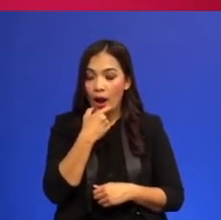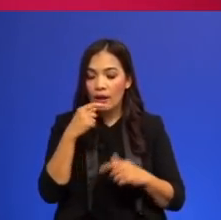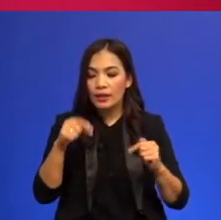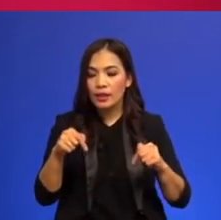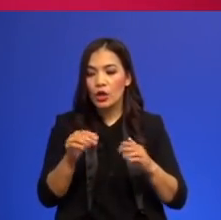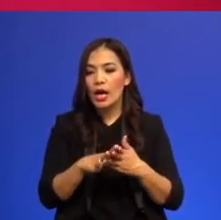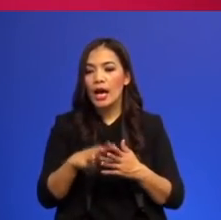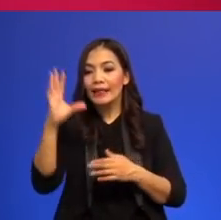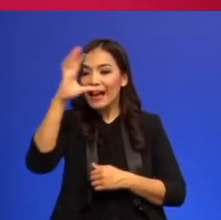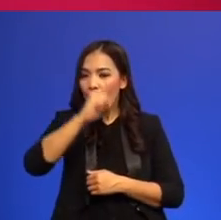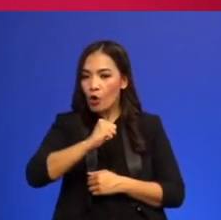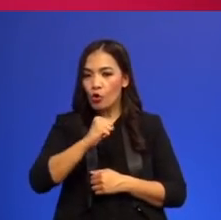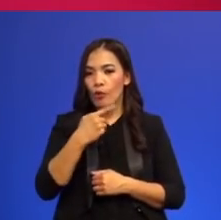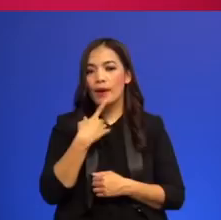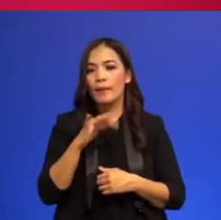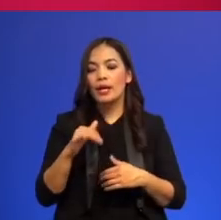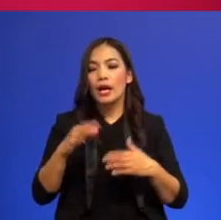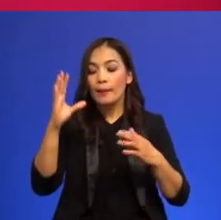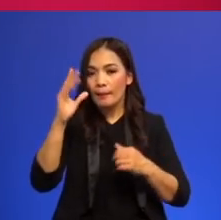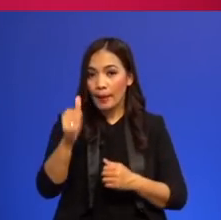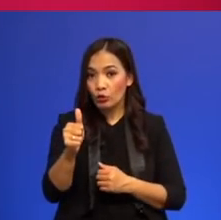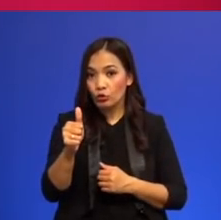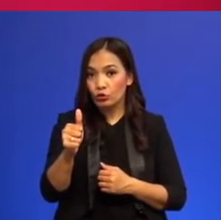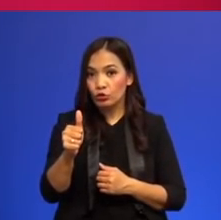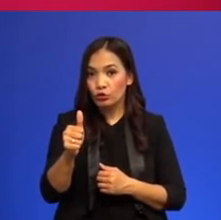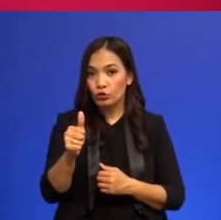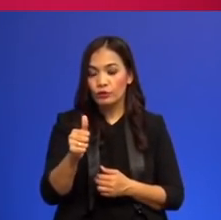udah saling mengerti, bagus kan.